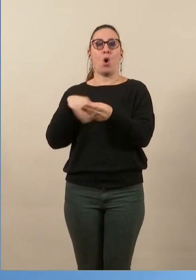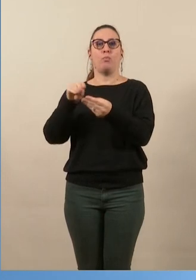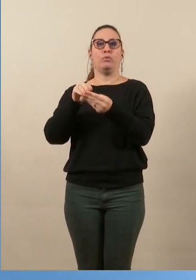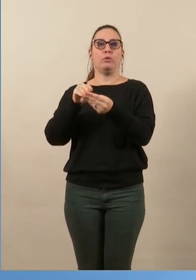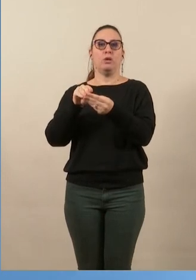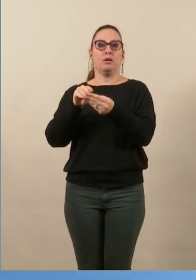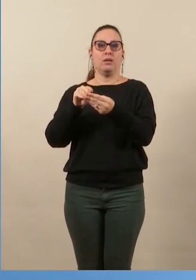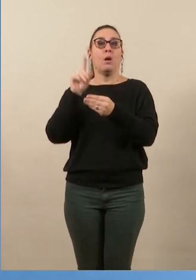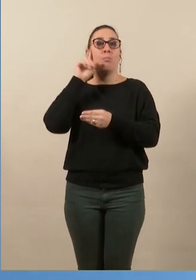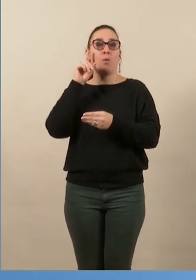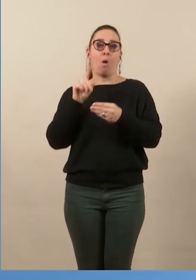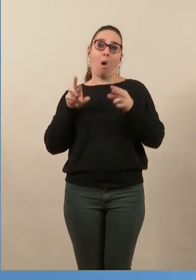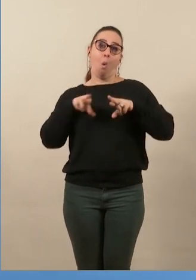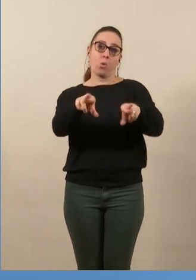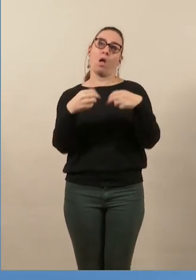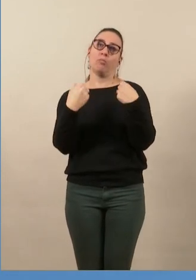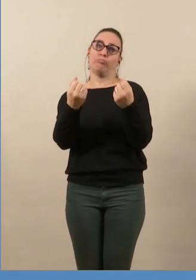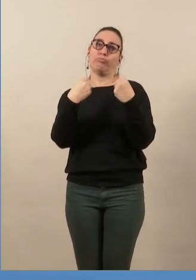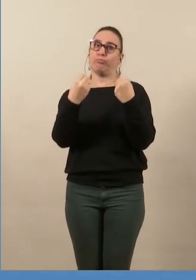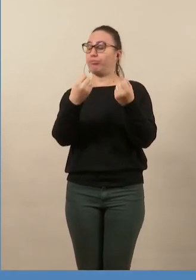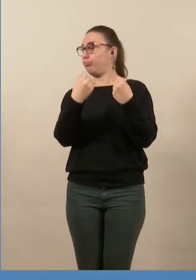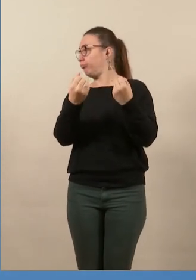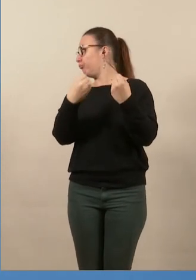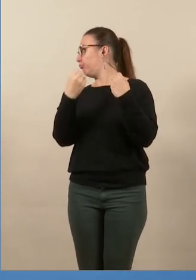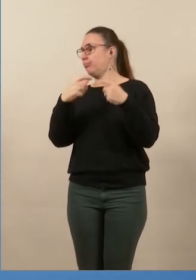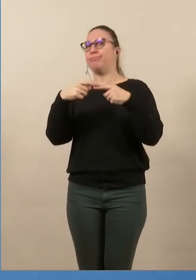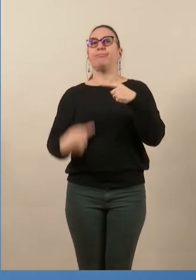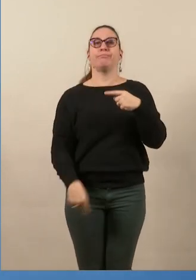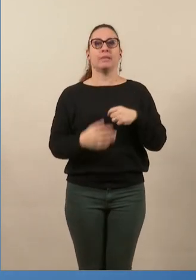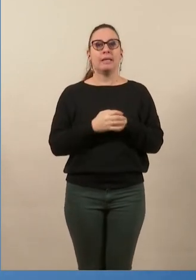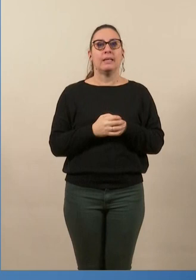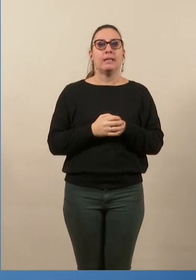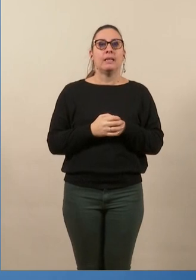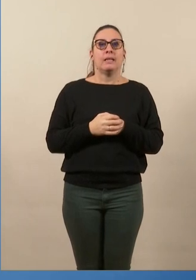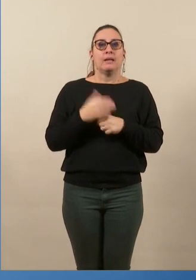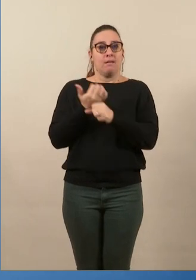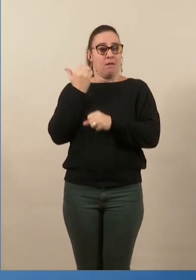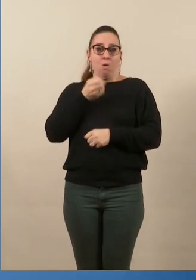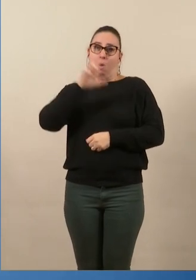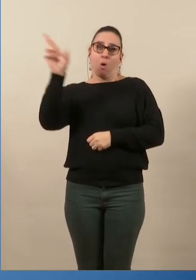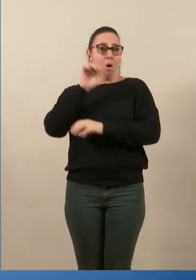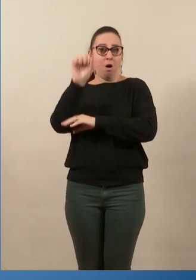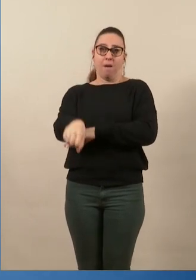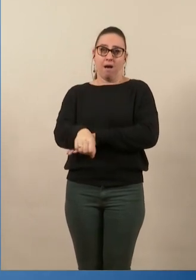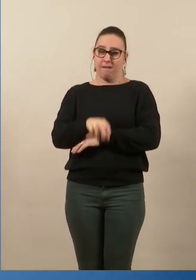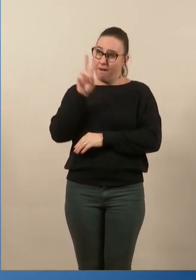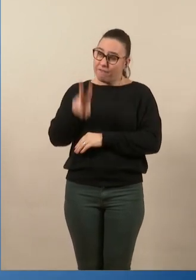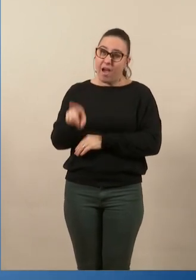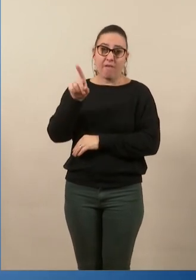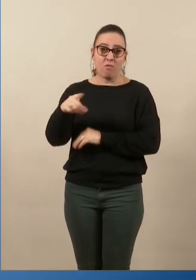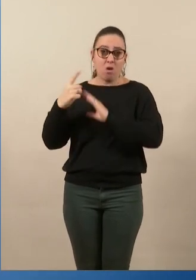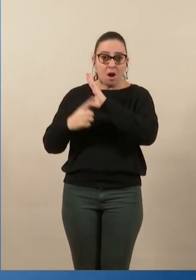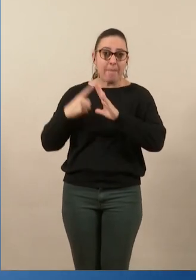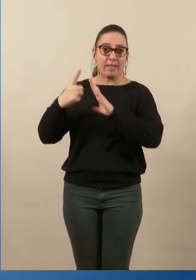qui reste sur la route le record d'endettement de l'année précédente est battu décidément avec vous on enchaîne